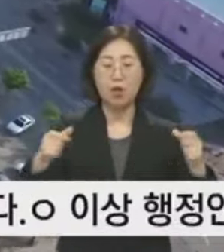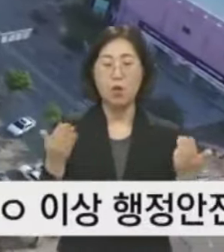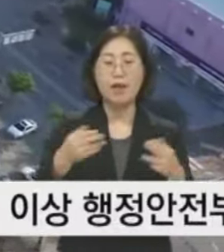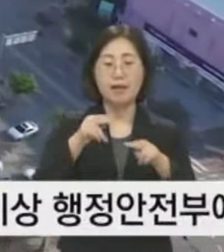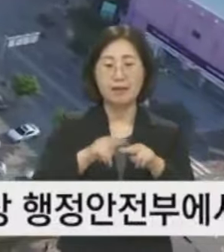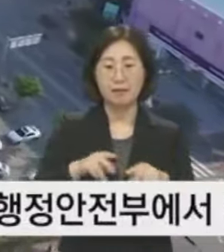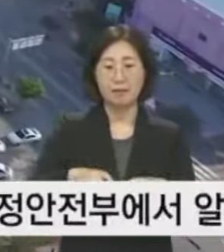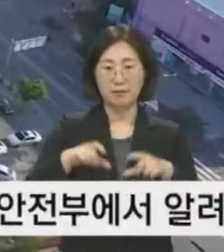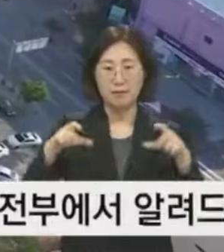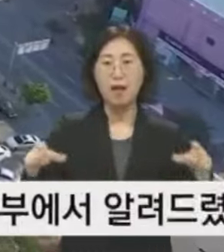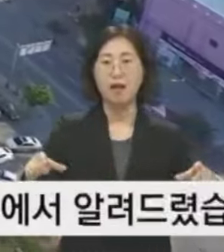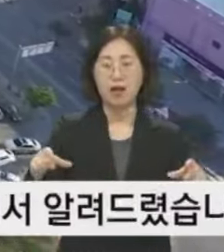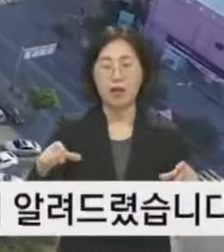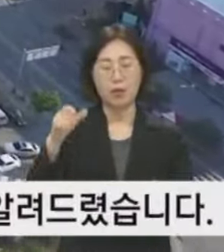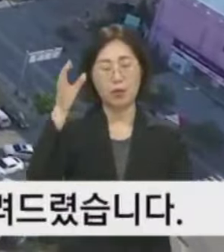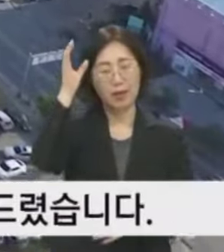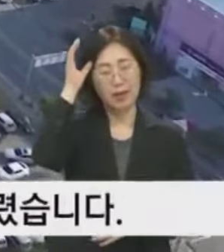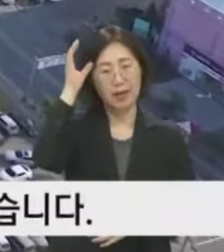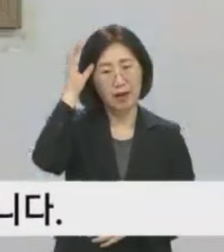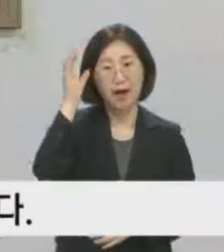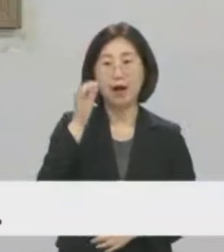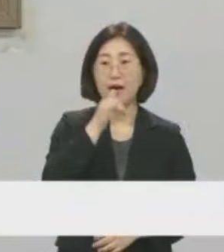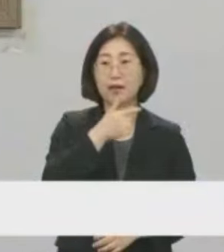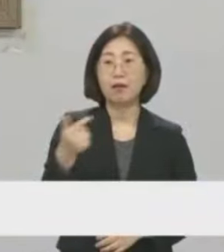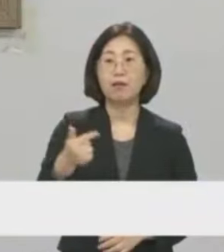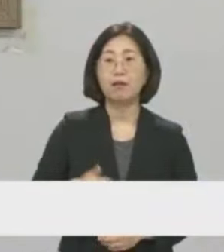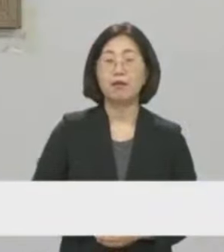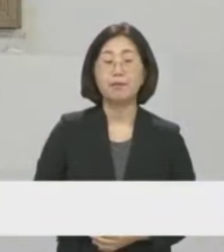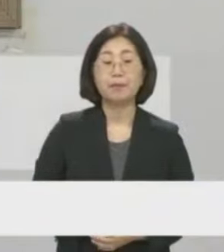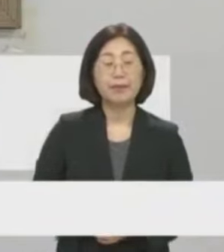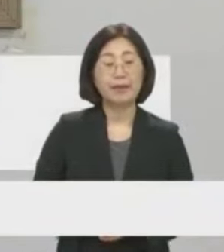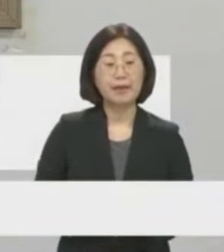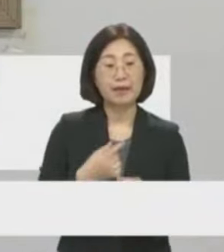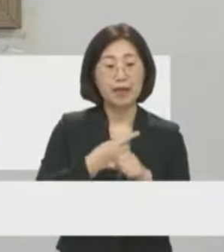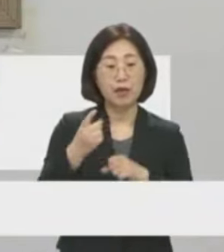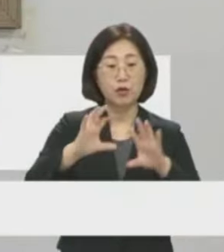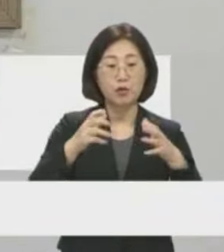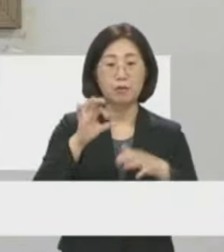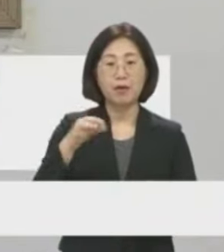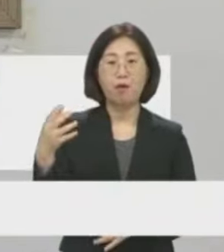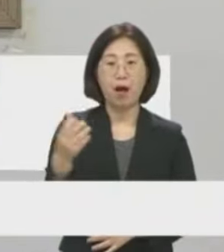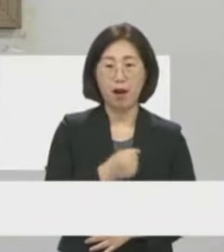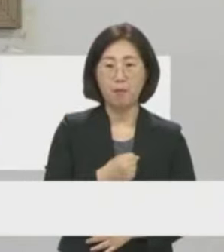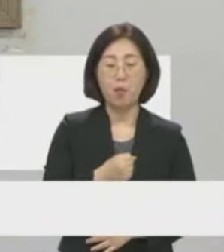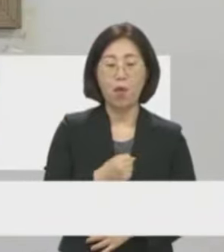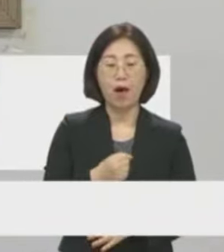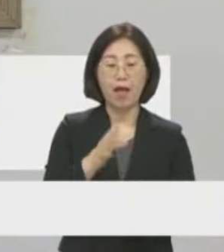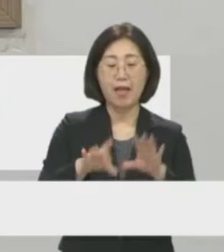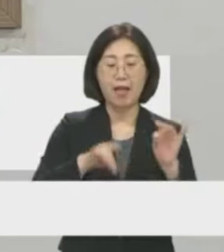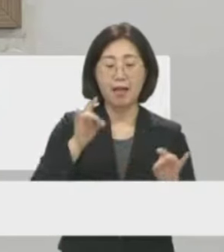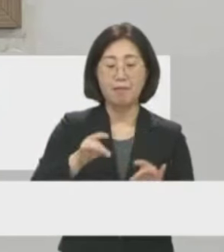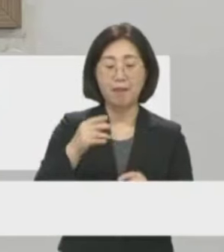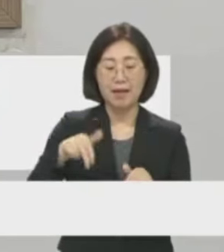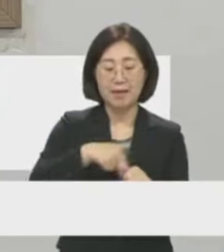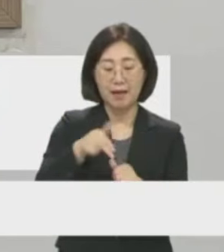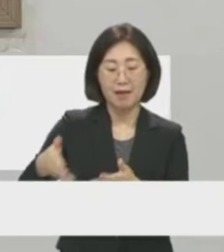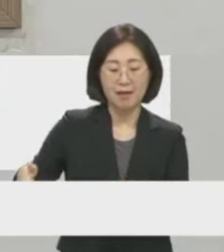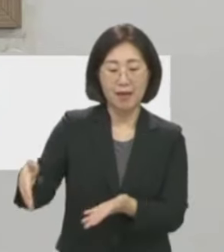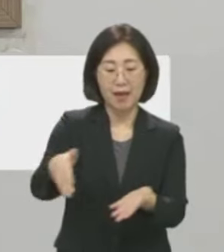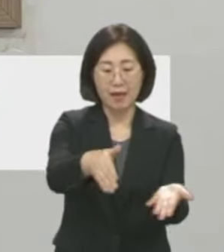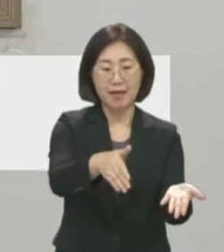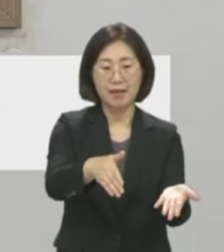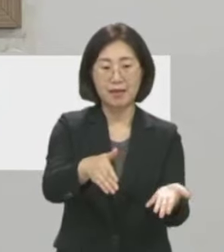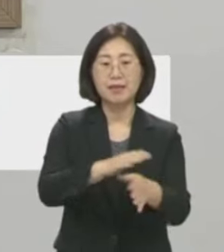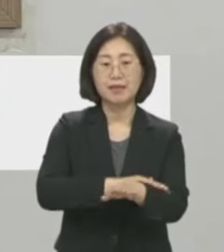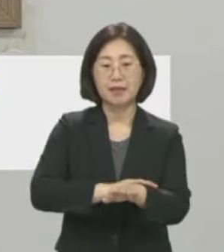창출에도 긍정적 효과를 기대하고 있습니다. 내년도 국비가 확보된 갯벌 생태길 조성 사업을 내실